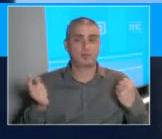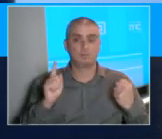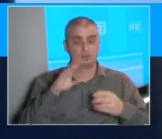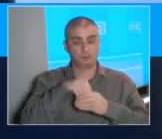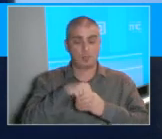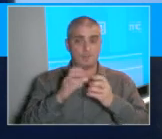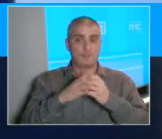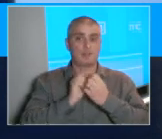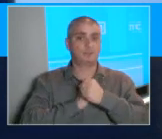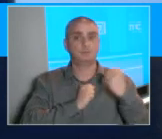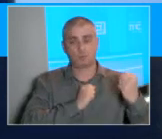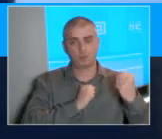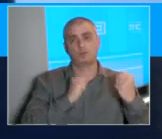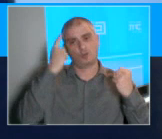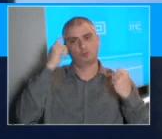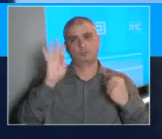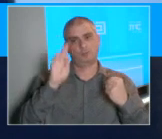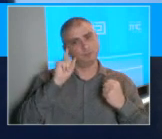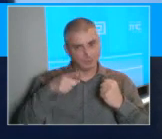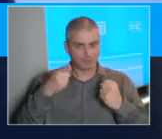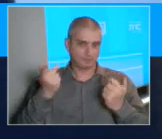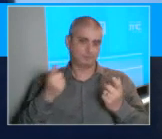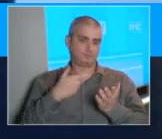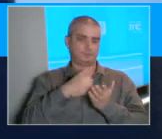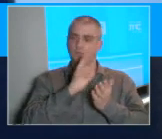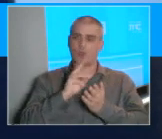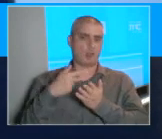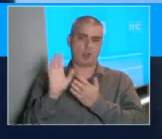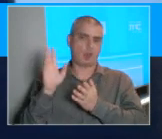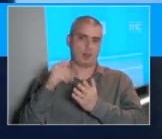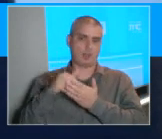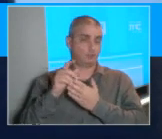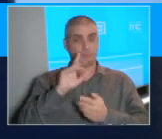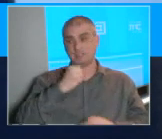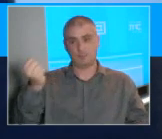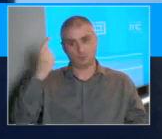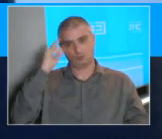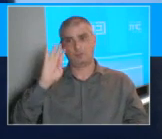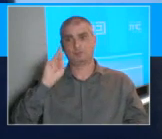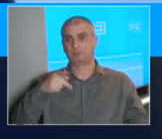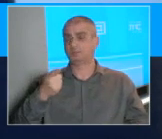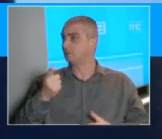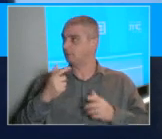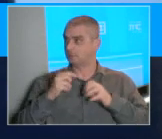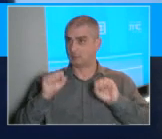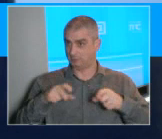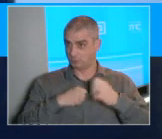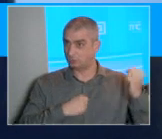ששייך למחנה השמאלי, הוא חושב שנתניהו צריך לצאת לנבצרות. מי ששייך למחנה הימני, חושב שנתניהו צריך לקבל... הנשיא שייך למחנה השמאלי? מה? אני לא